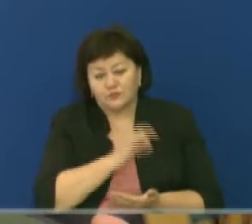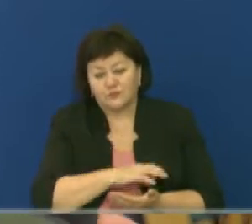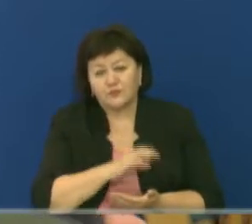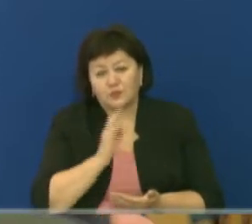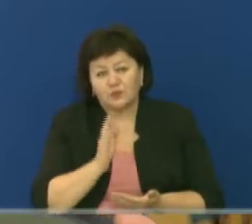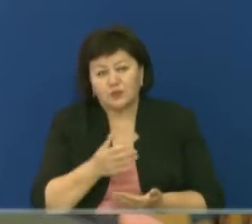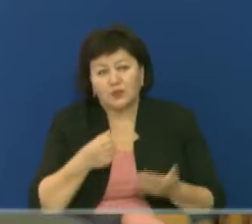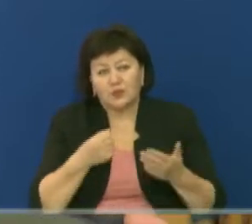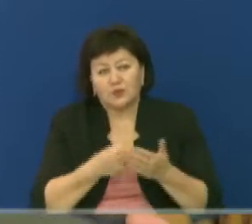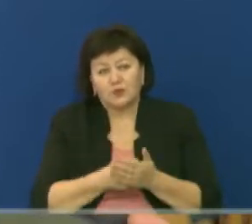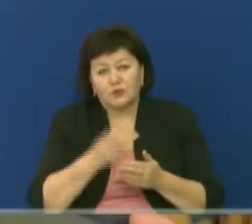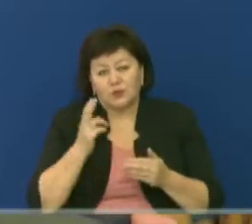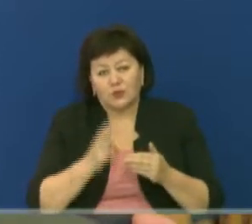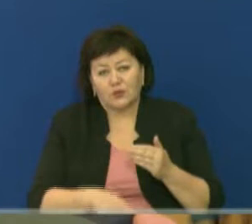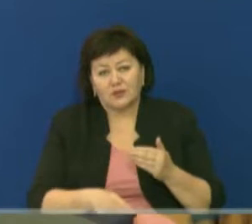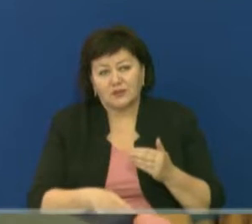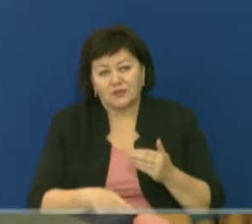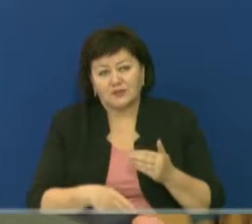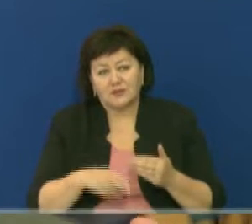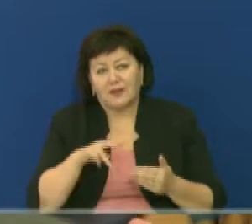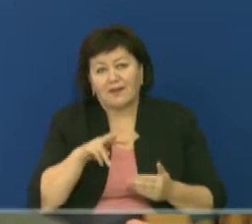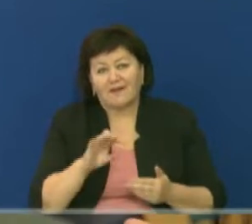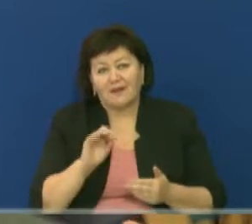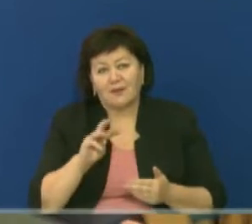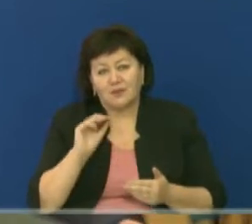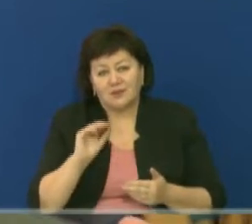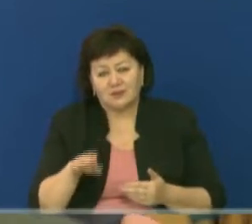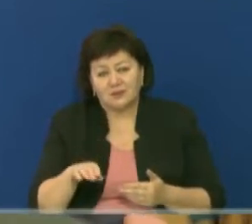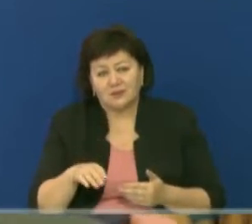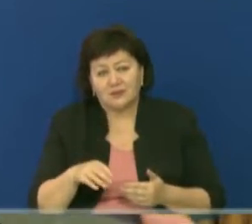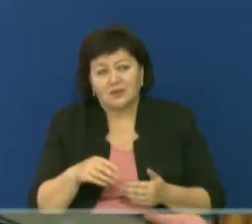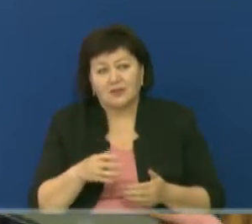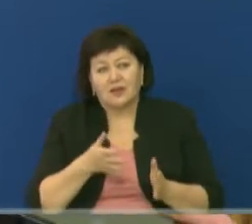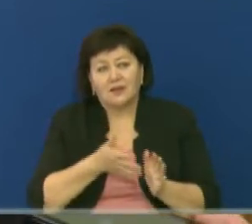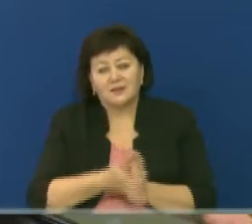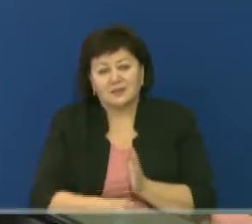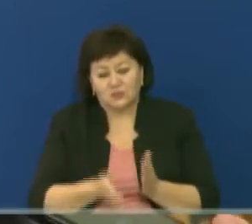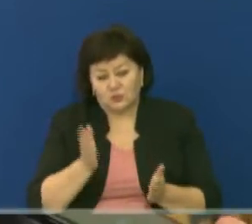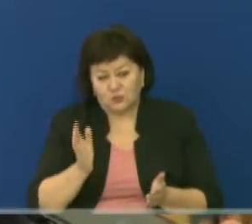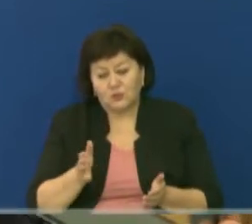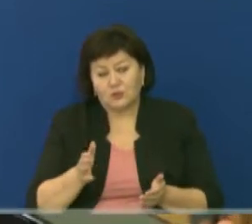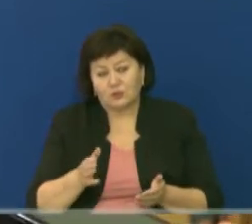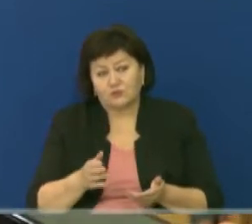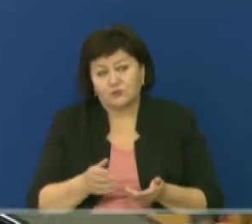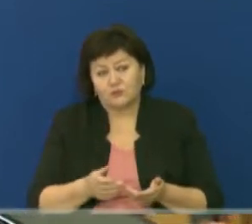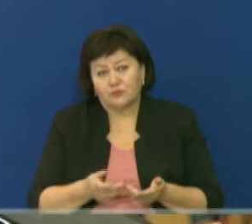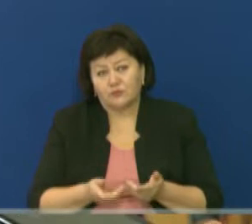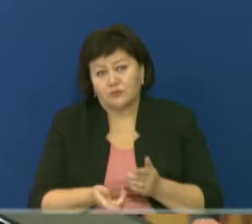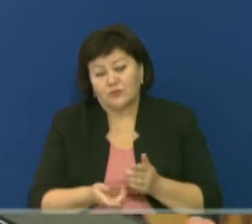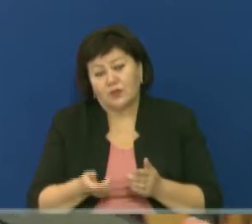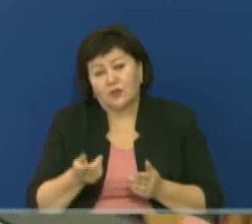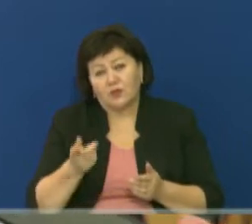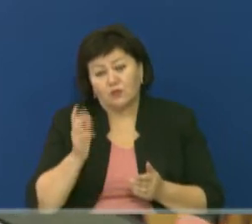будут либо до конца, их лимиты будут исчерпаны, люди смогут полностью израсходовать их. И потом, видимо, будет уже, мы либо их